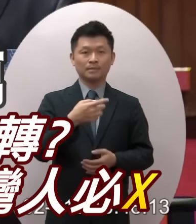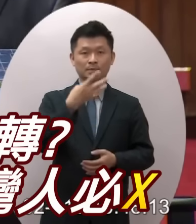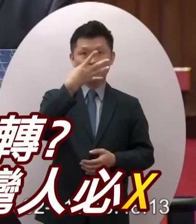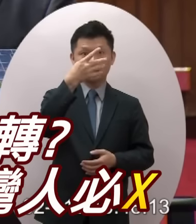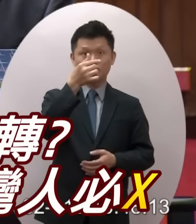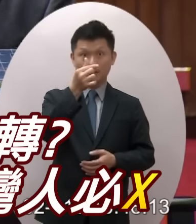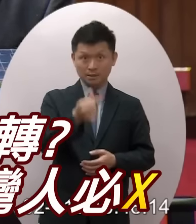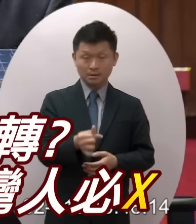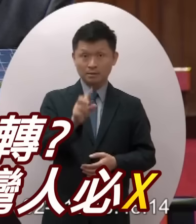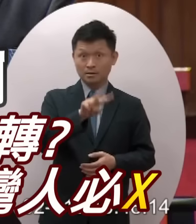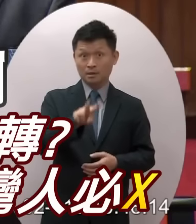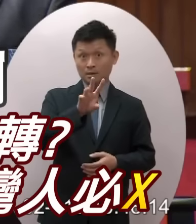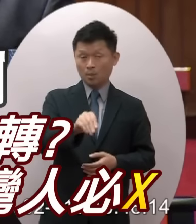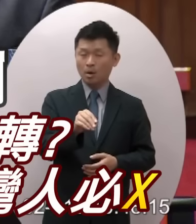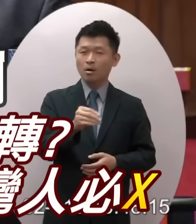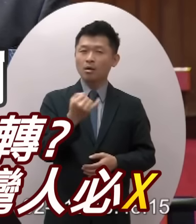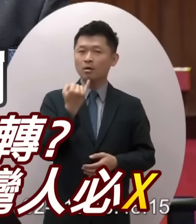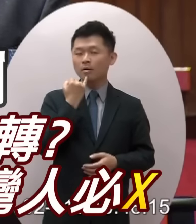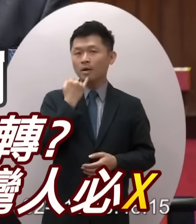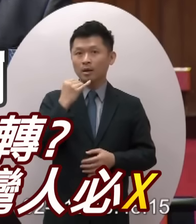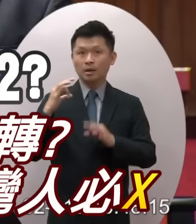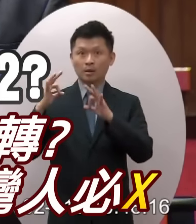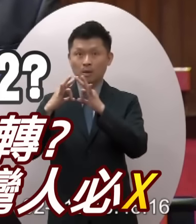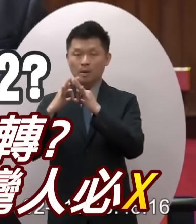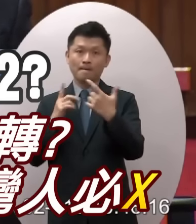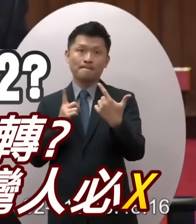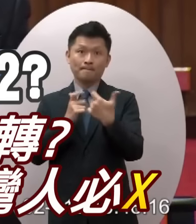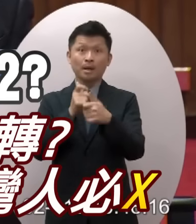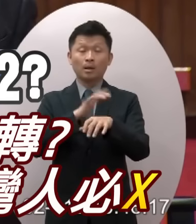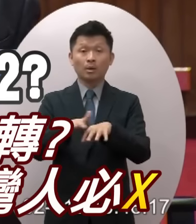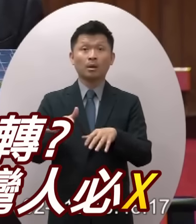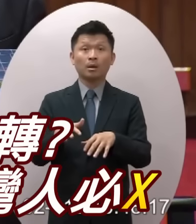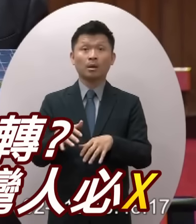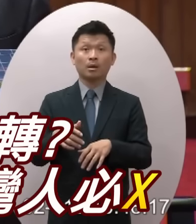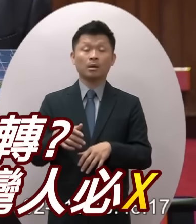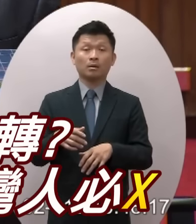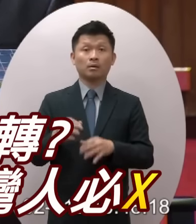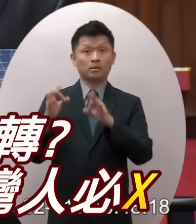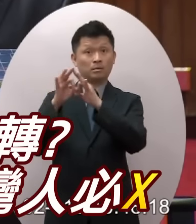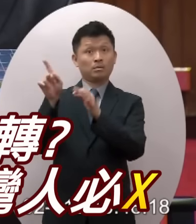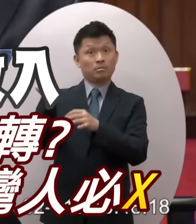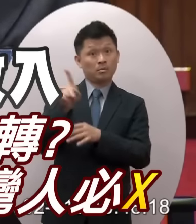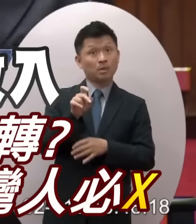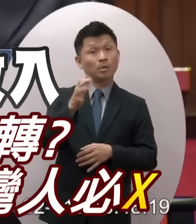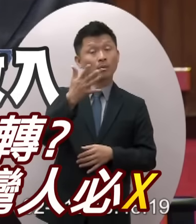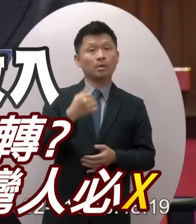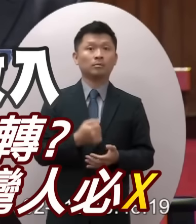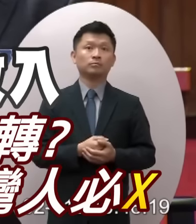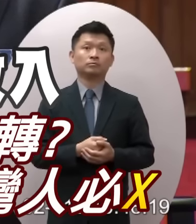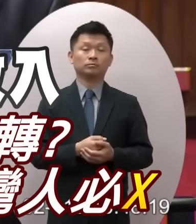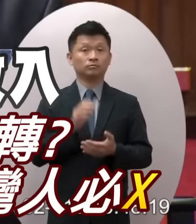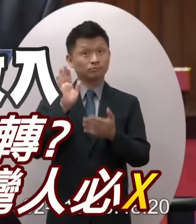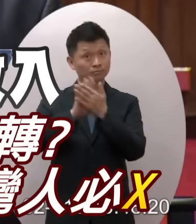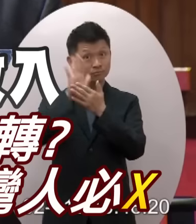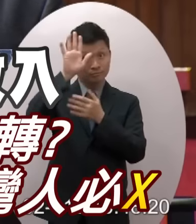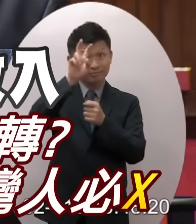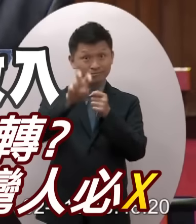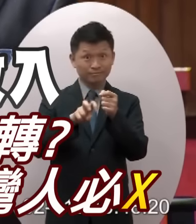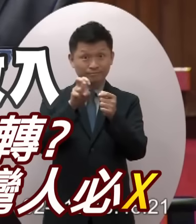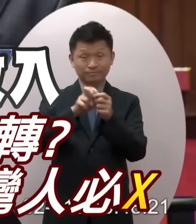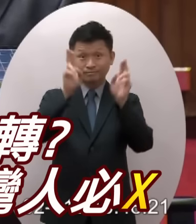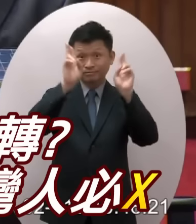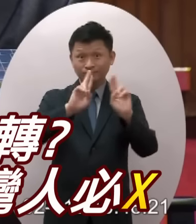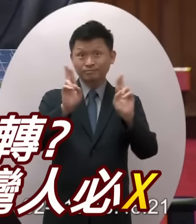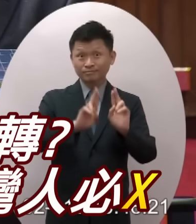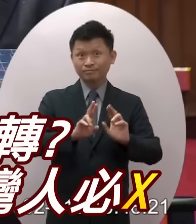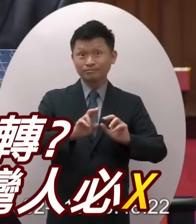啦。咱的银行是专业配合，啊，谁那银行要借四亿二？银行卖了，因为伊讲未来二十年发展的收